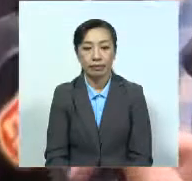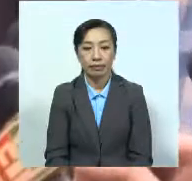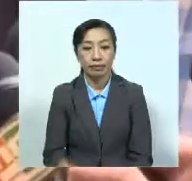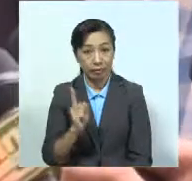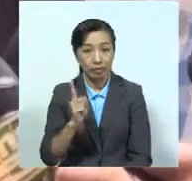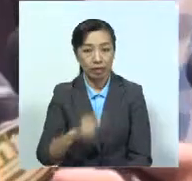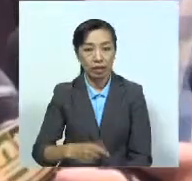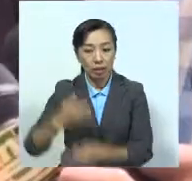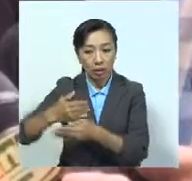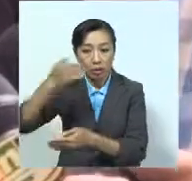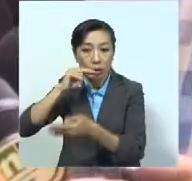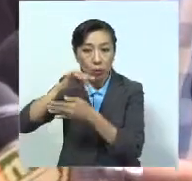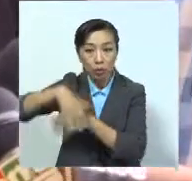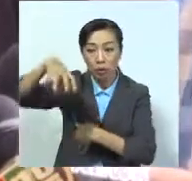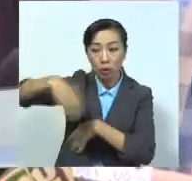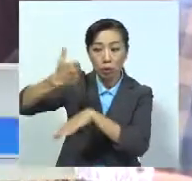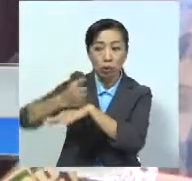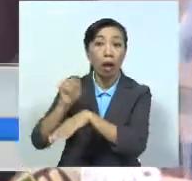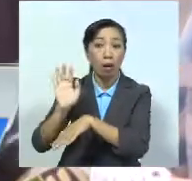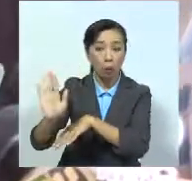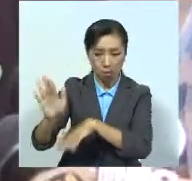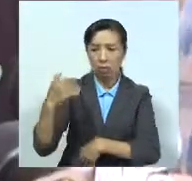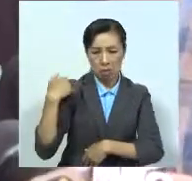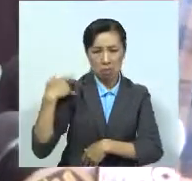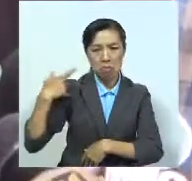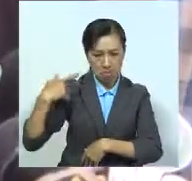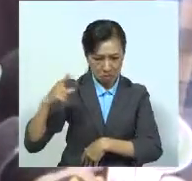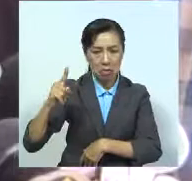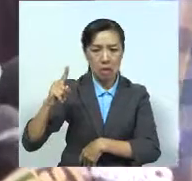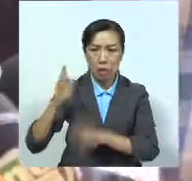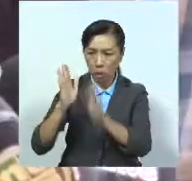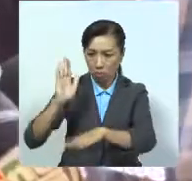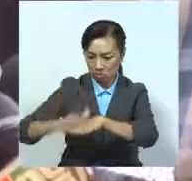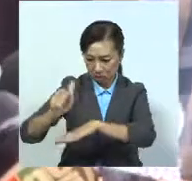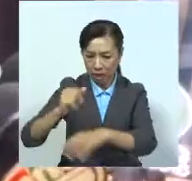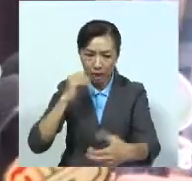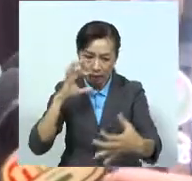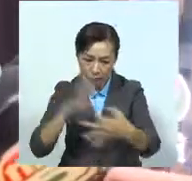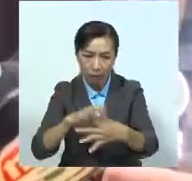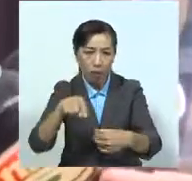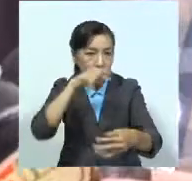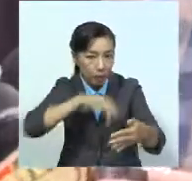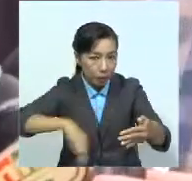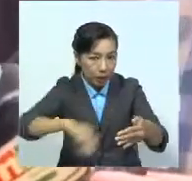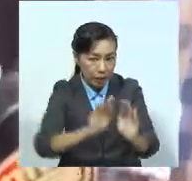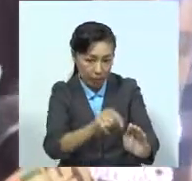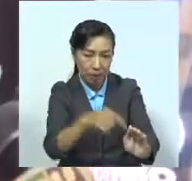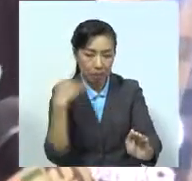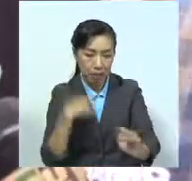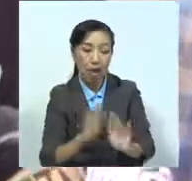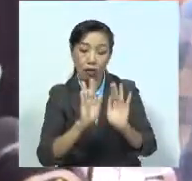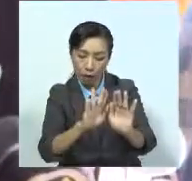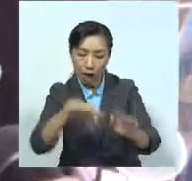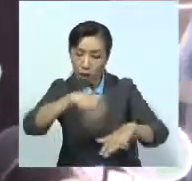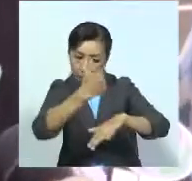ทางกรมชลประทานเองก็มีผู้เชี่ยวชาญที่เกี่ยวข้องกับเรื่องความแข็งแรงของสันดินสันเขื่อนด้วยถ้ายังไงเนี่ยท่านทิบดีประสานให้ดี ได้ครับ ถ้าจะต้อง